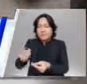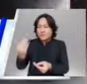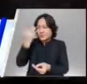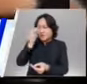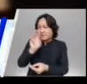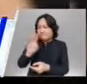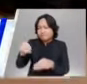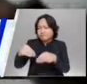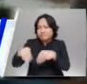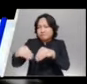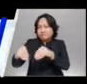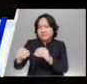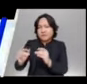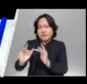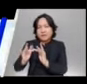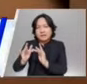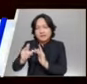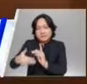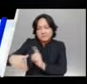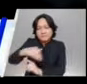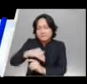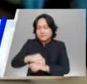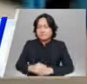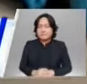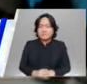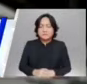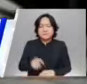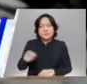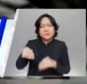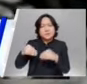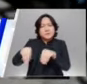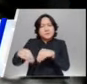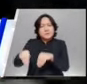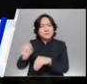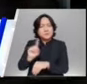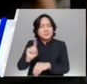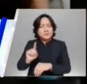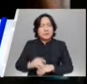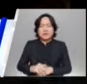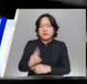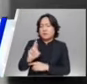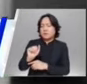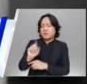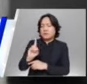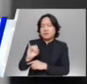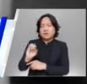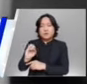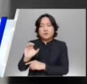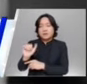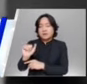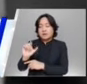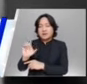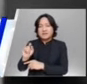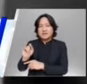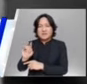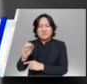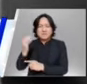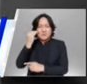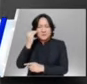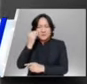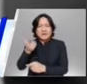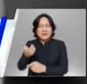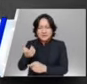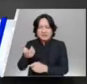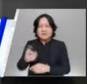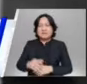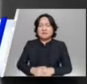Bakit, sir? Ang ibinibenta umano ng grupo, radioactive na uranium. Nahuli rin sa Pasay ang isang